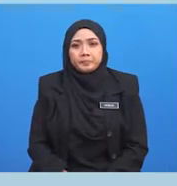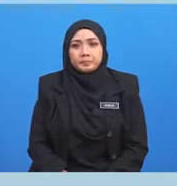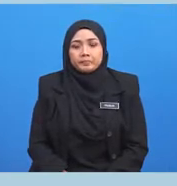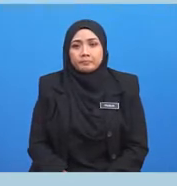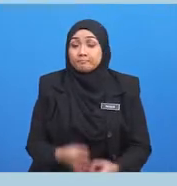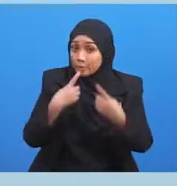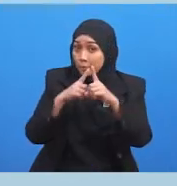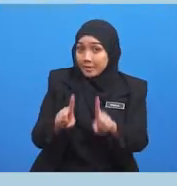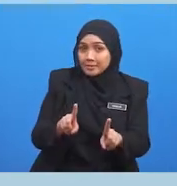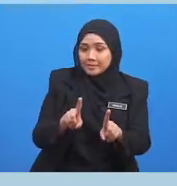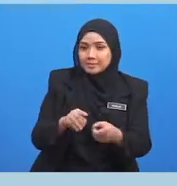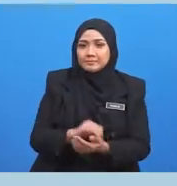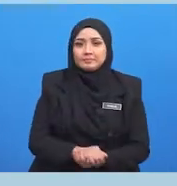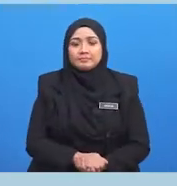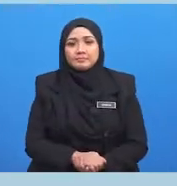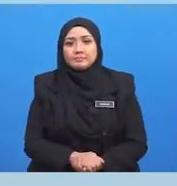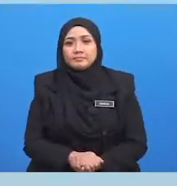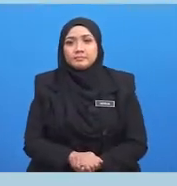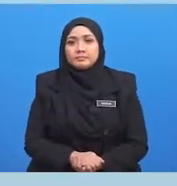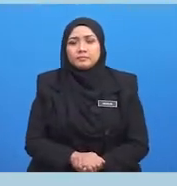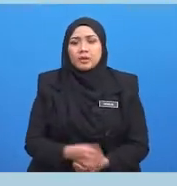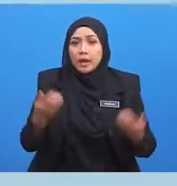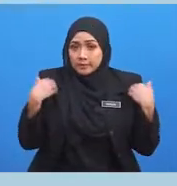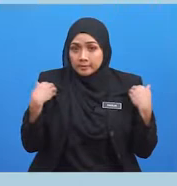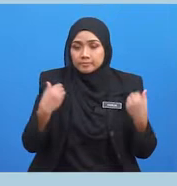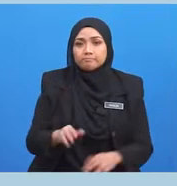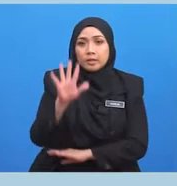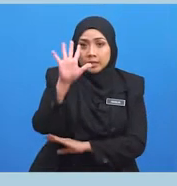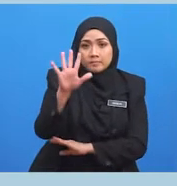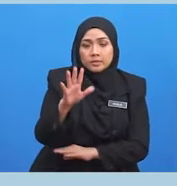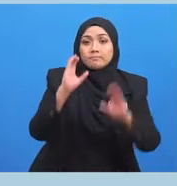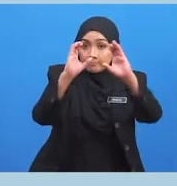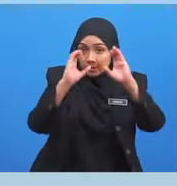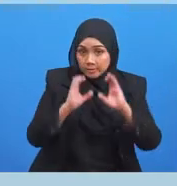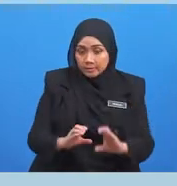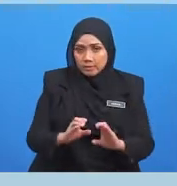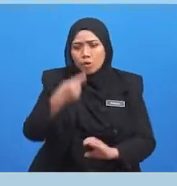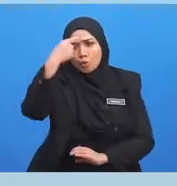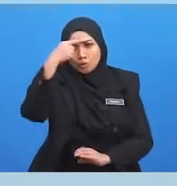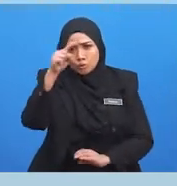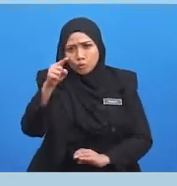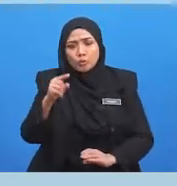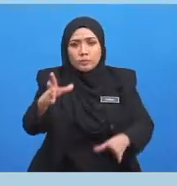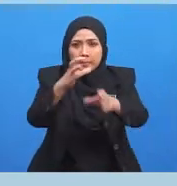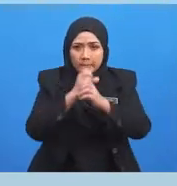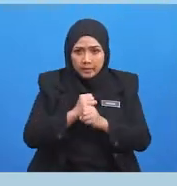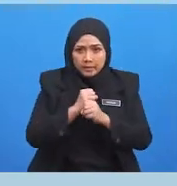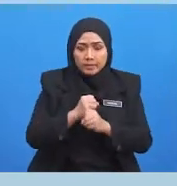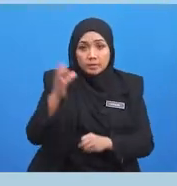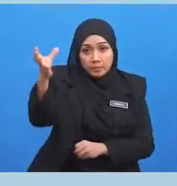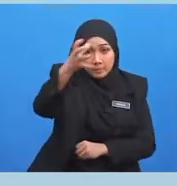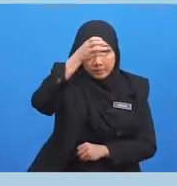Okey, jawapannya. Baiklah murid-murid, terdapat 5 kaedah untuk